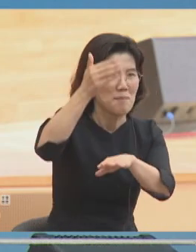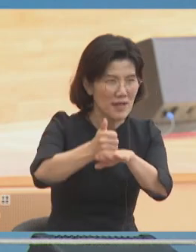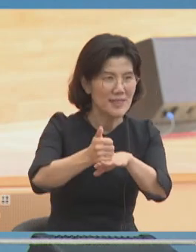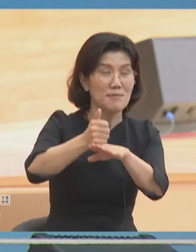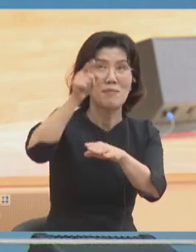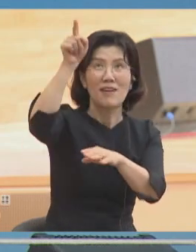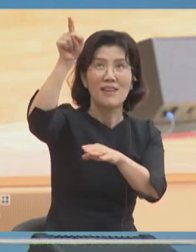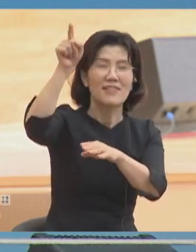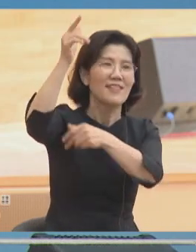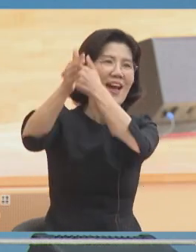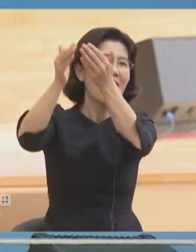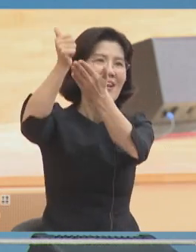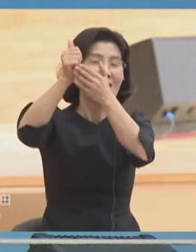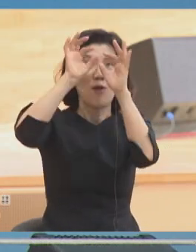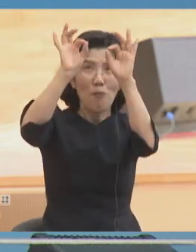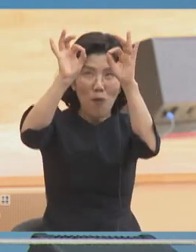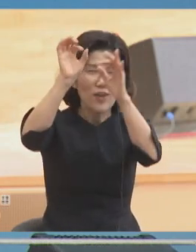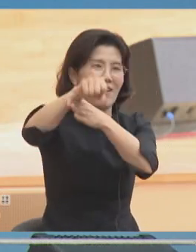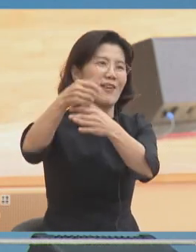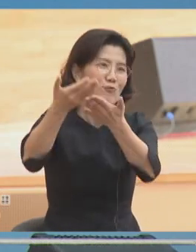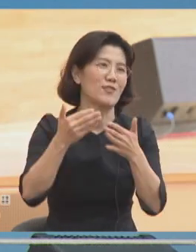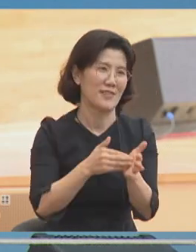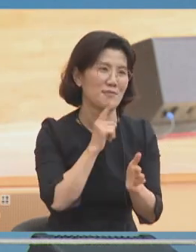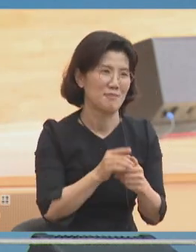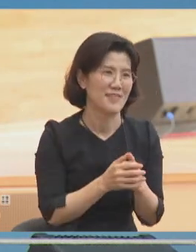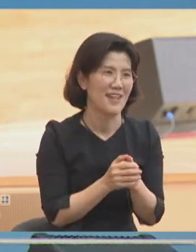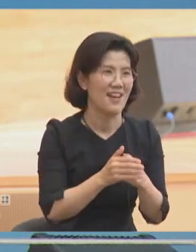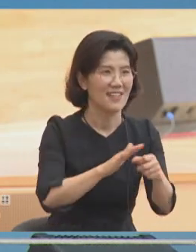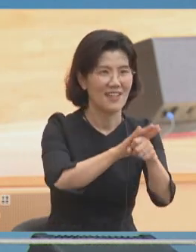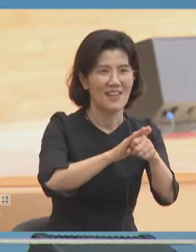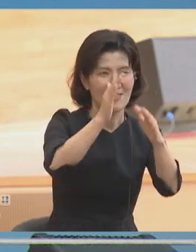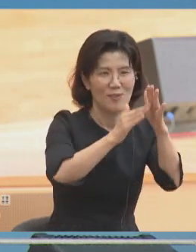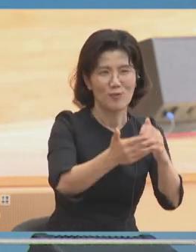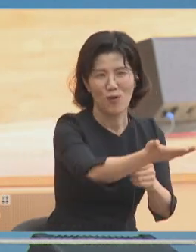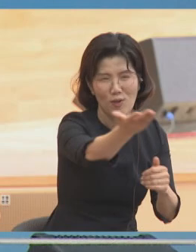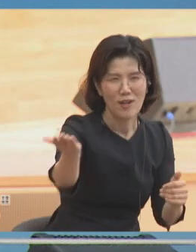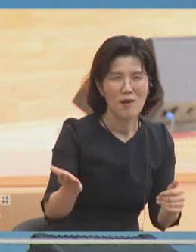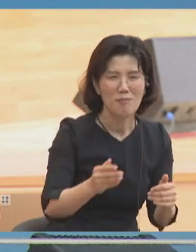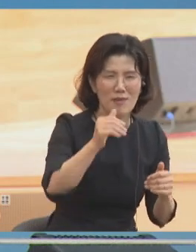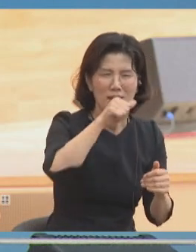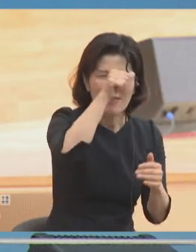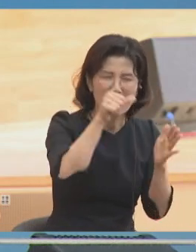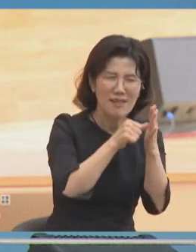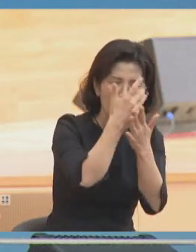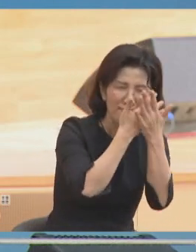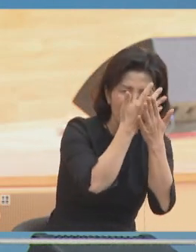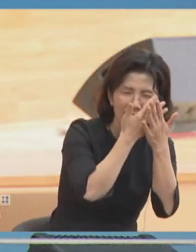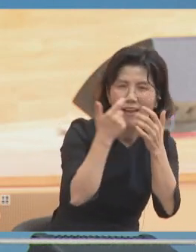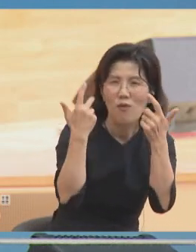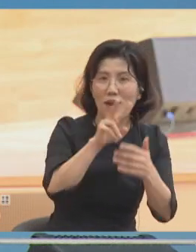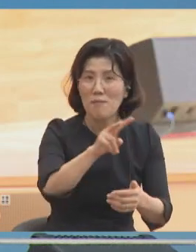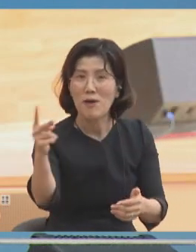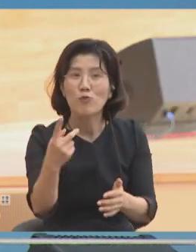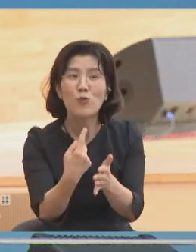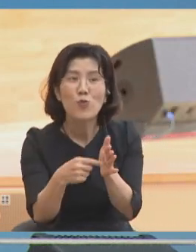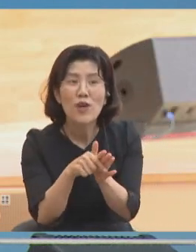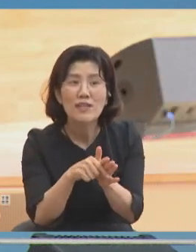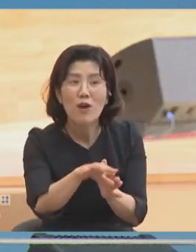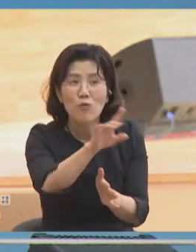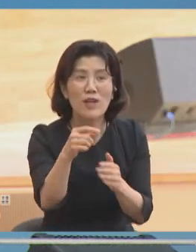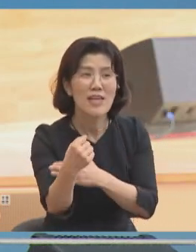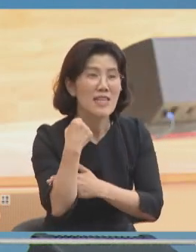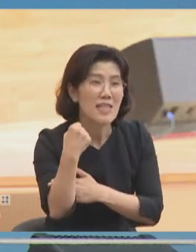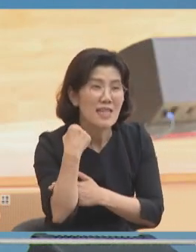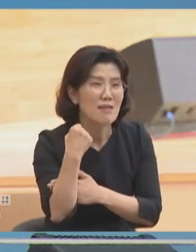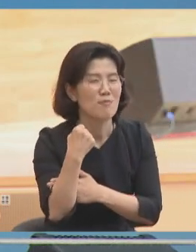하나님을 보게 된 것입니다 사랑하는 성도 여러분 생의 불확실함을 확실함으로 바꿔가기 위해서는 우리 힘으로